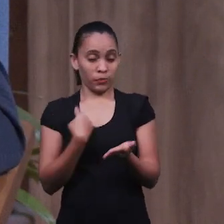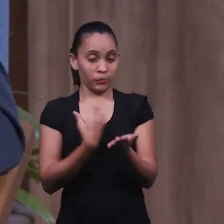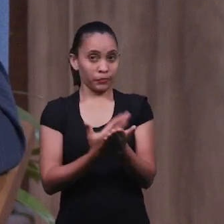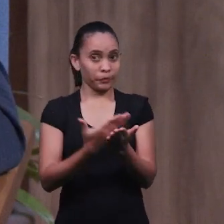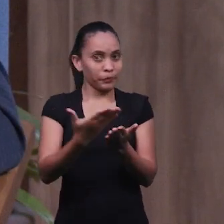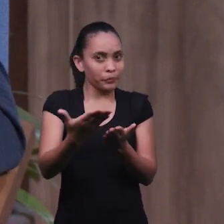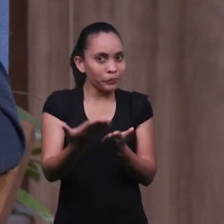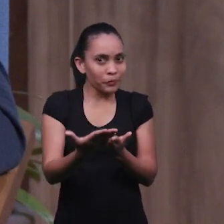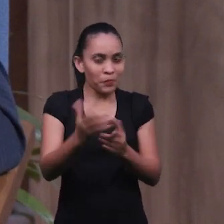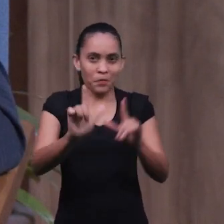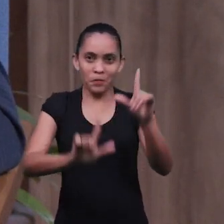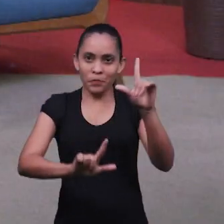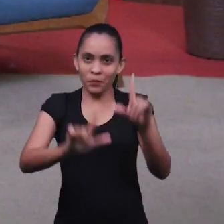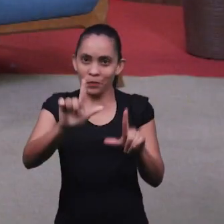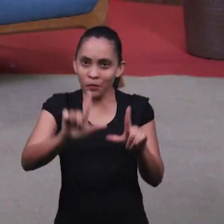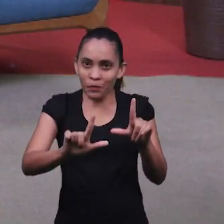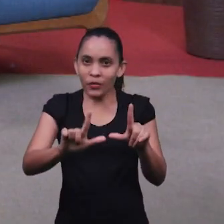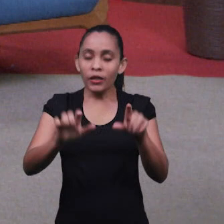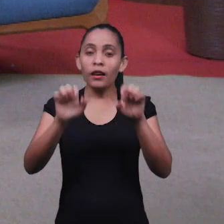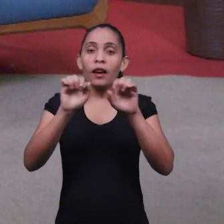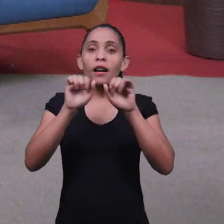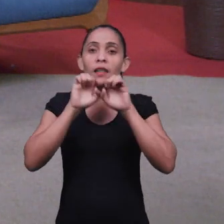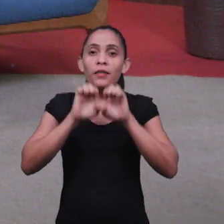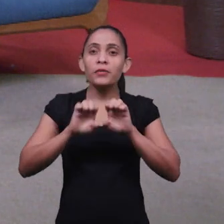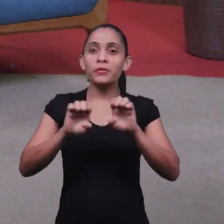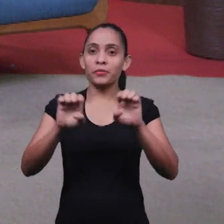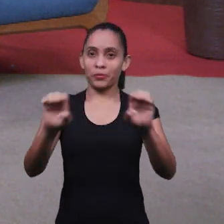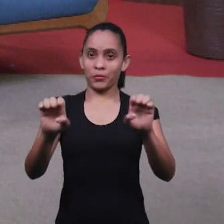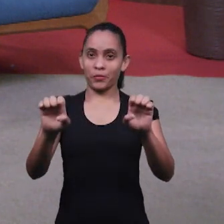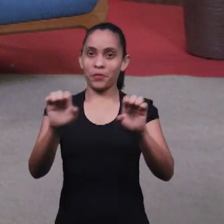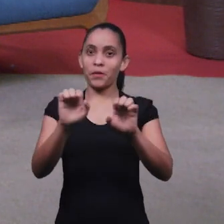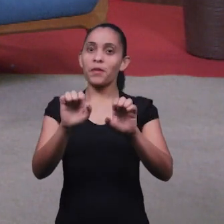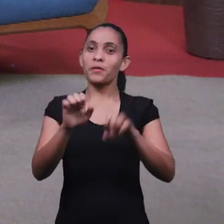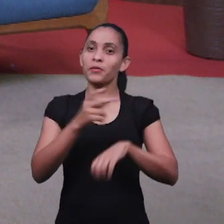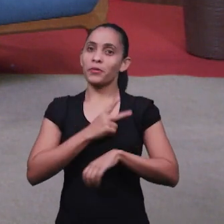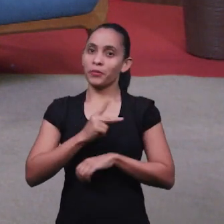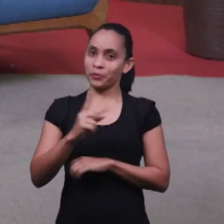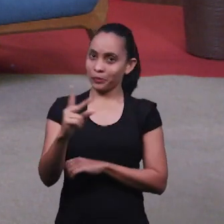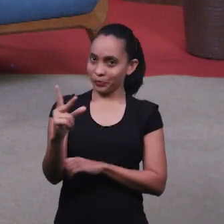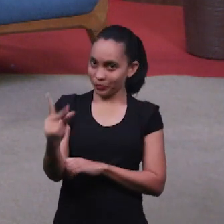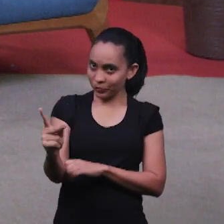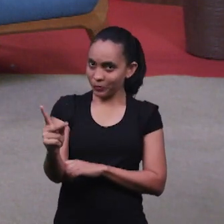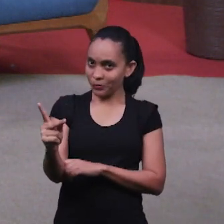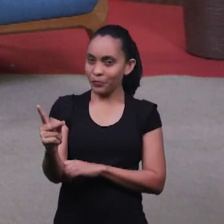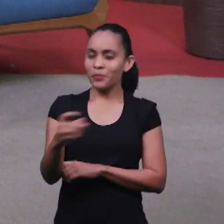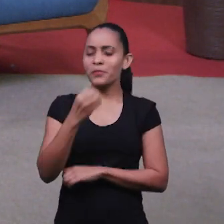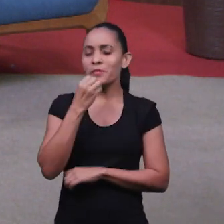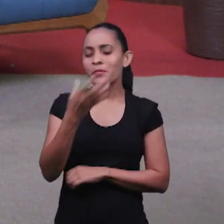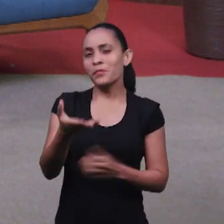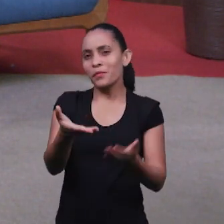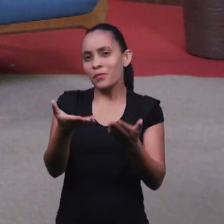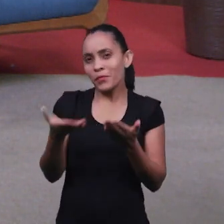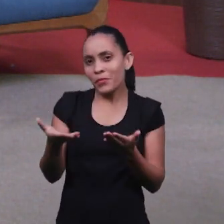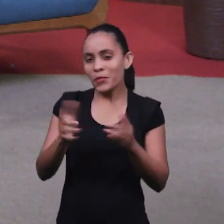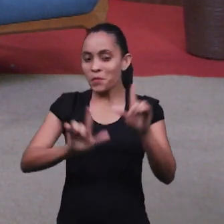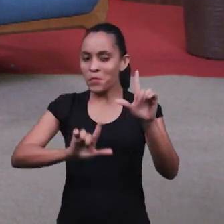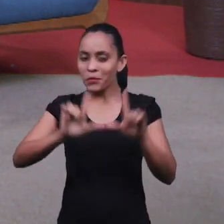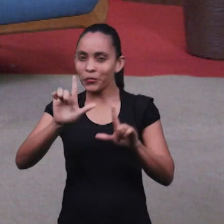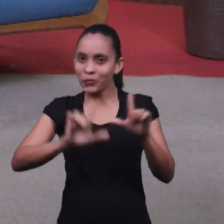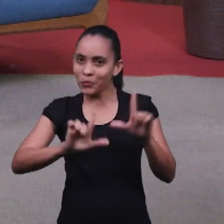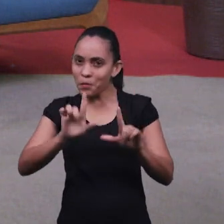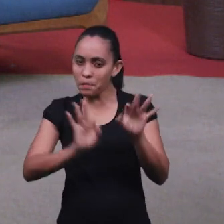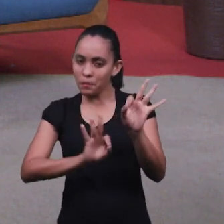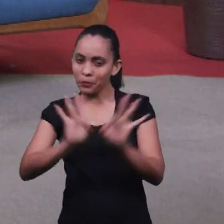une édition de plus de la programmation en annonçant l'Évangile éternel. Soyez bienvenus à cette programmation qui est préparée avec tout le